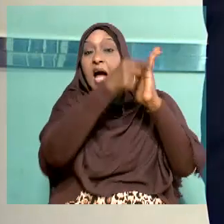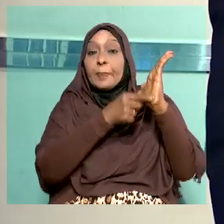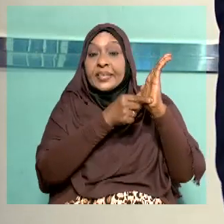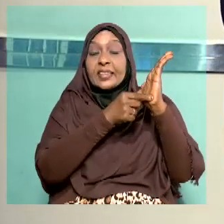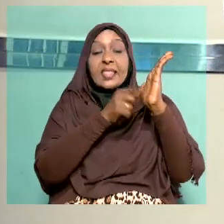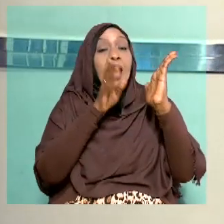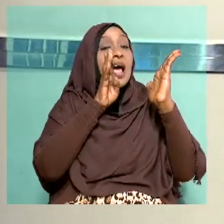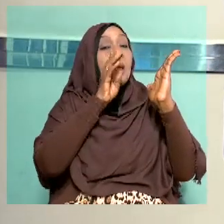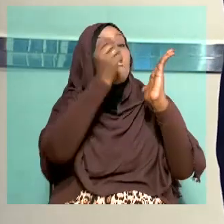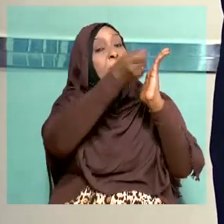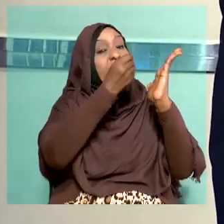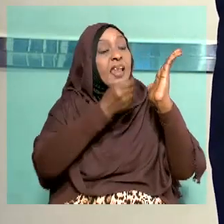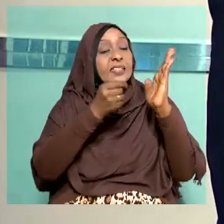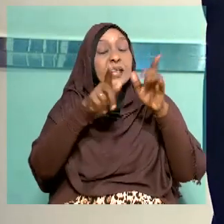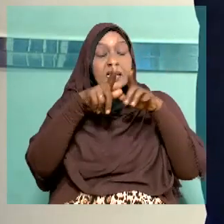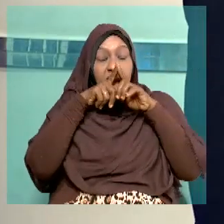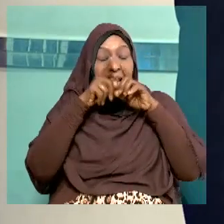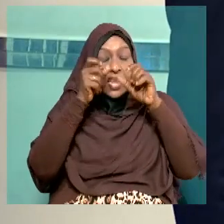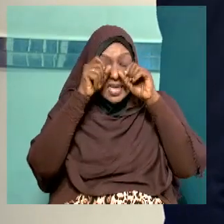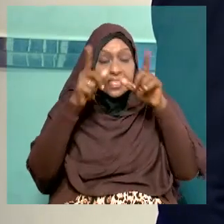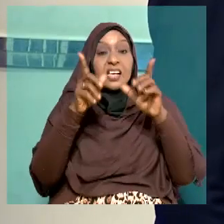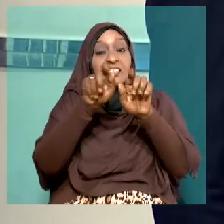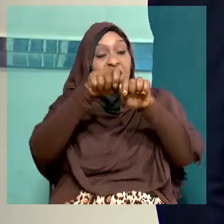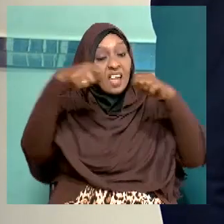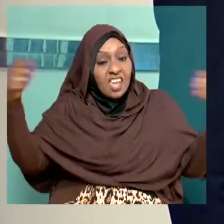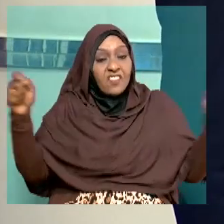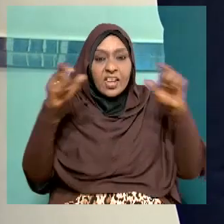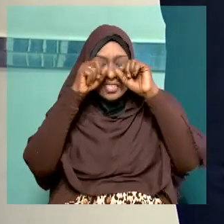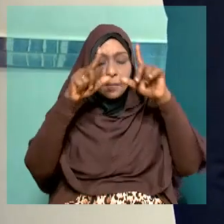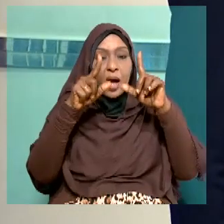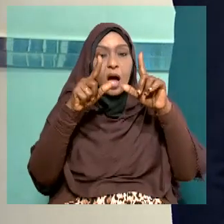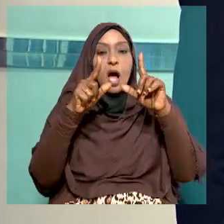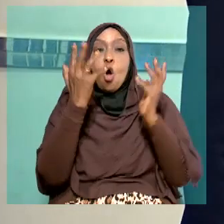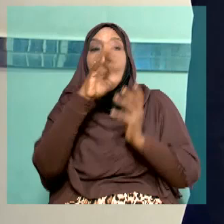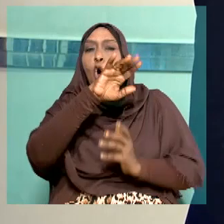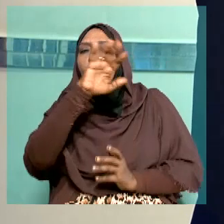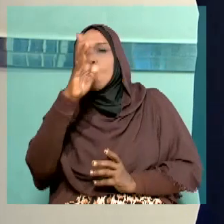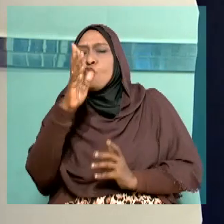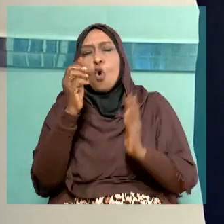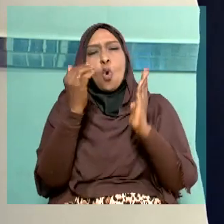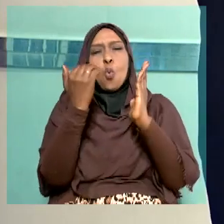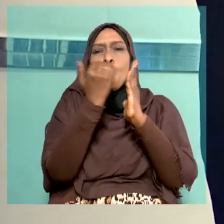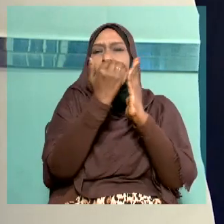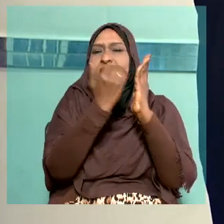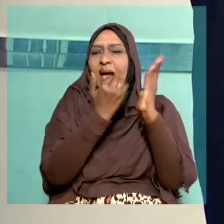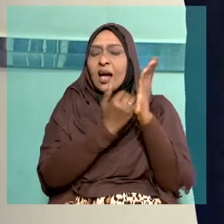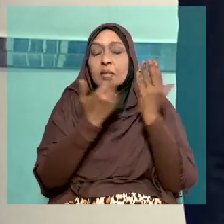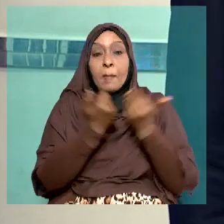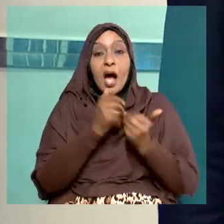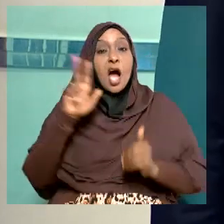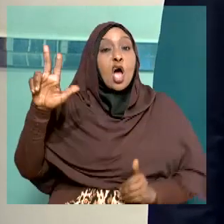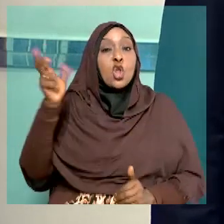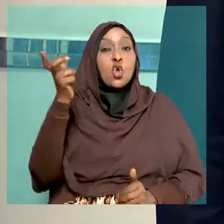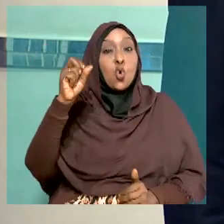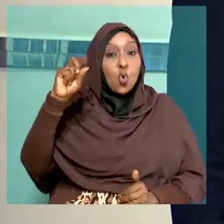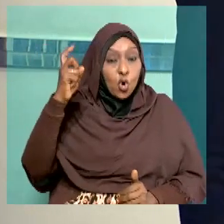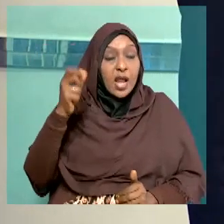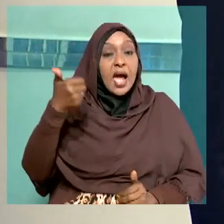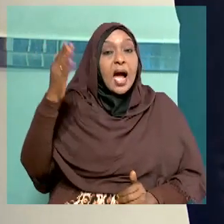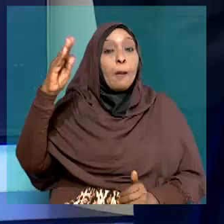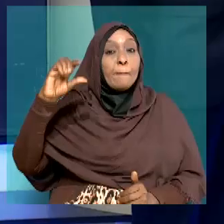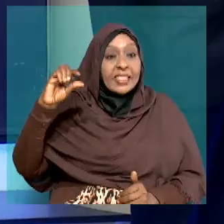والمقالات من صحيفة الانتباه وحروف ونقاط مع الكاتب الصحفي النور أحمد النور، والتي جاءت